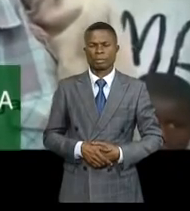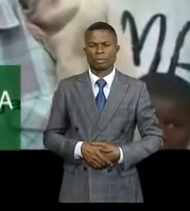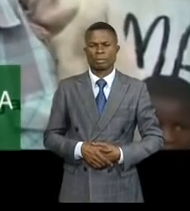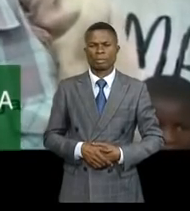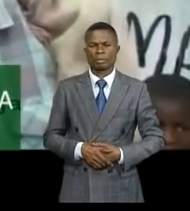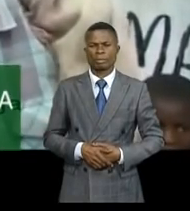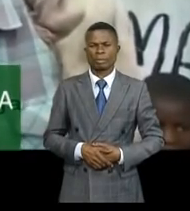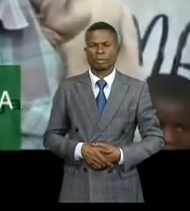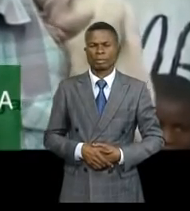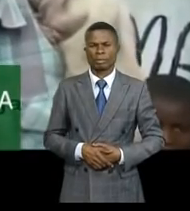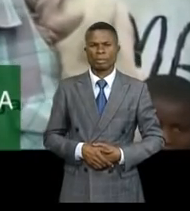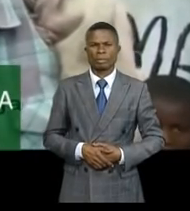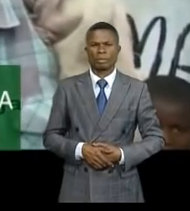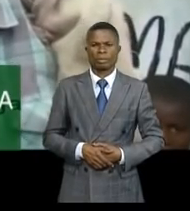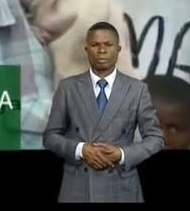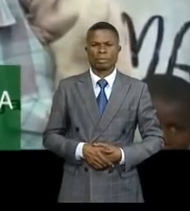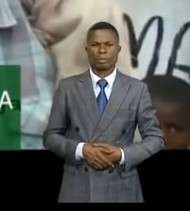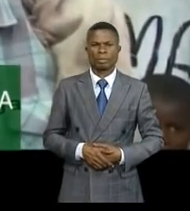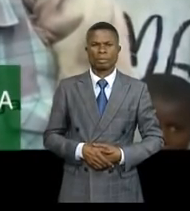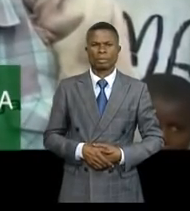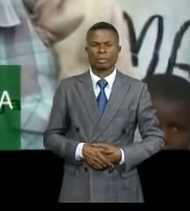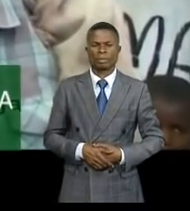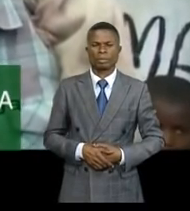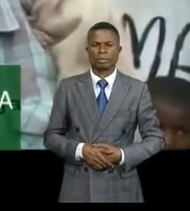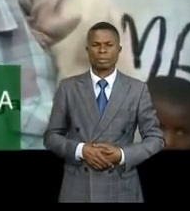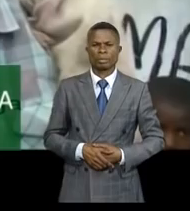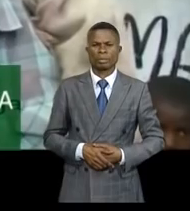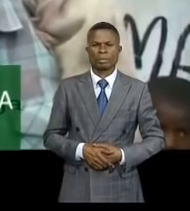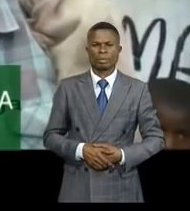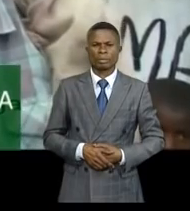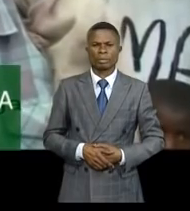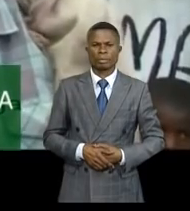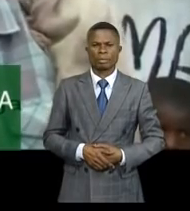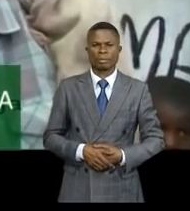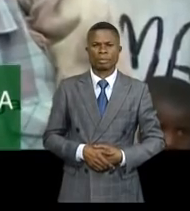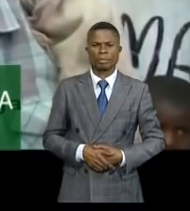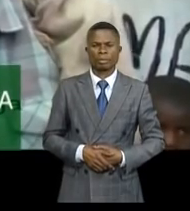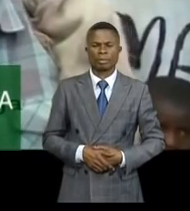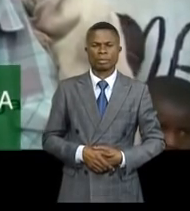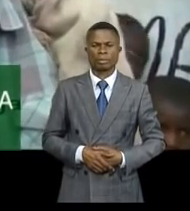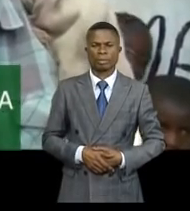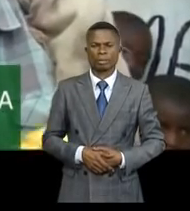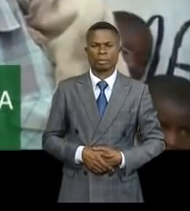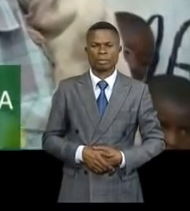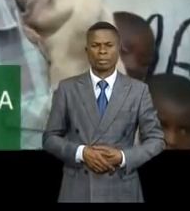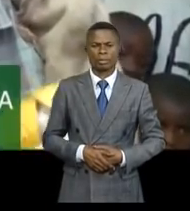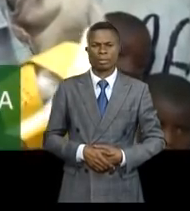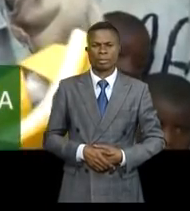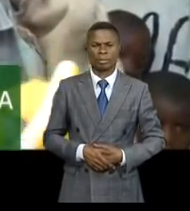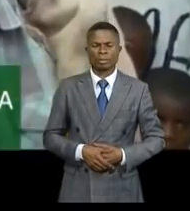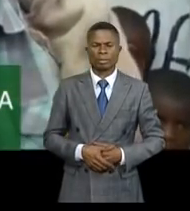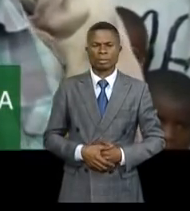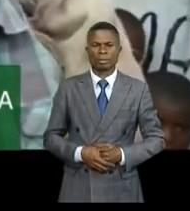Goma ama Bukavu. Tulikuwa tunaogopa kufika hapa Kichanga lakini kwa leo tunajisikia tuko huru, tunauzisha biashara hata